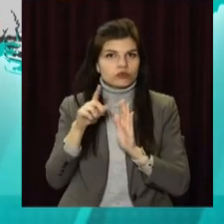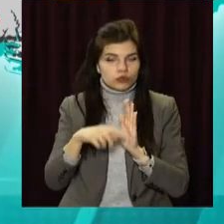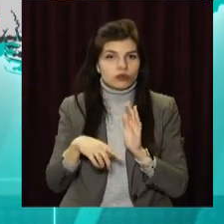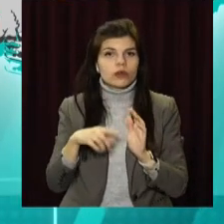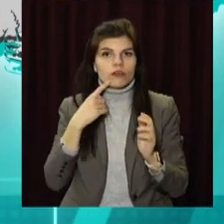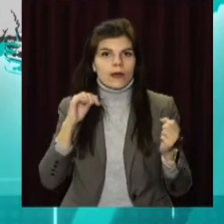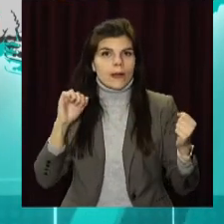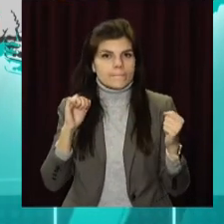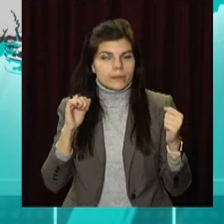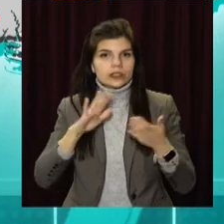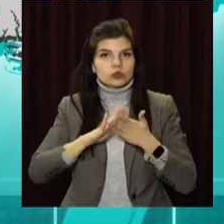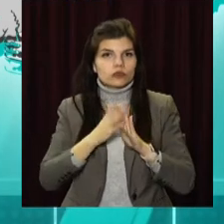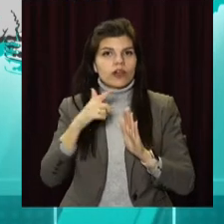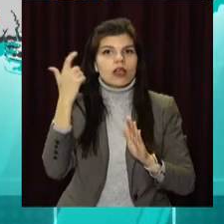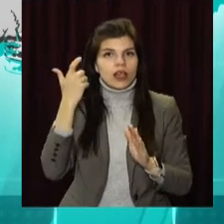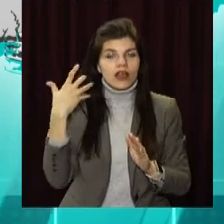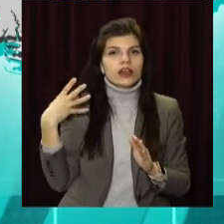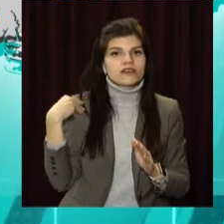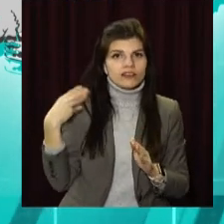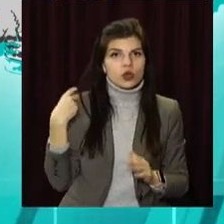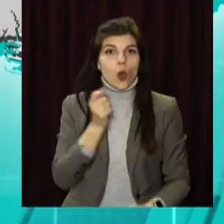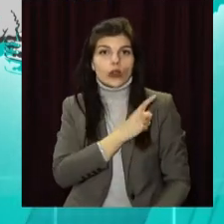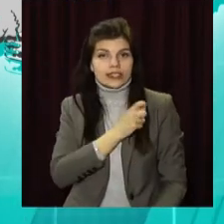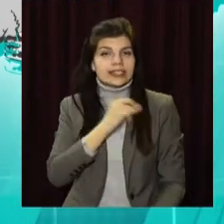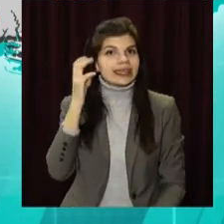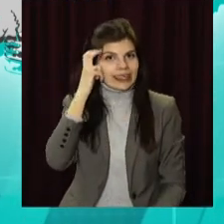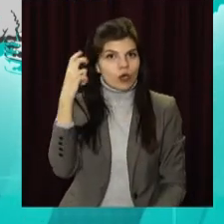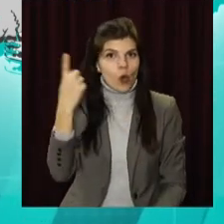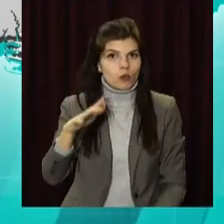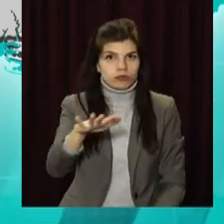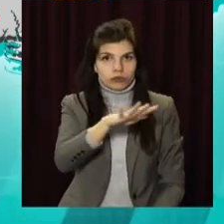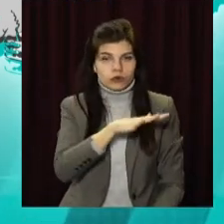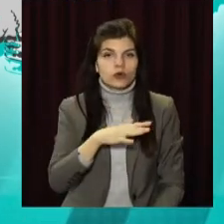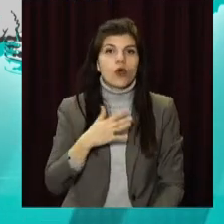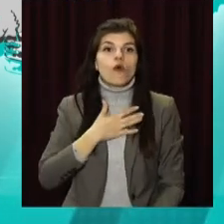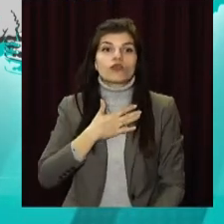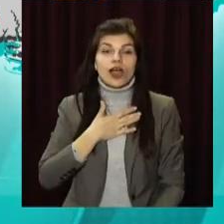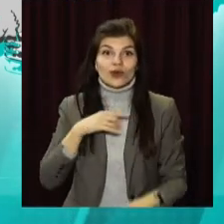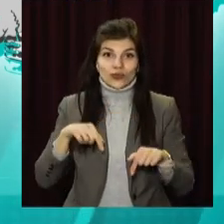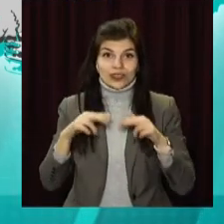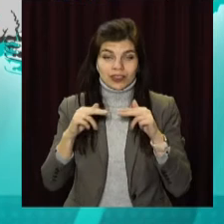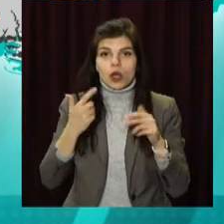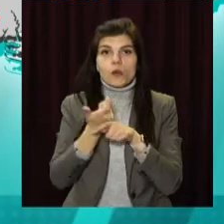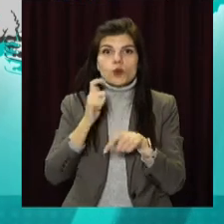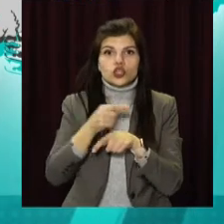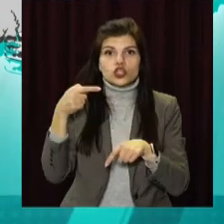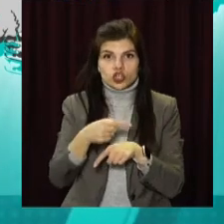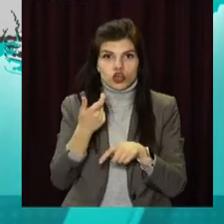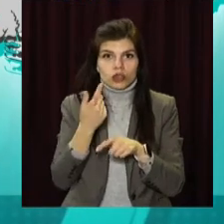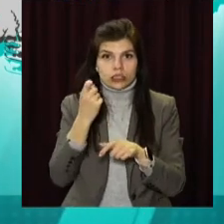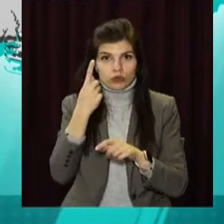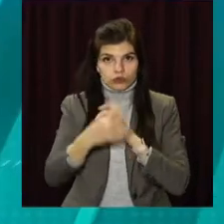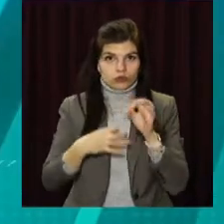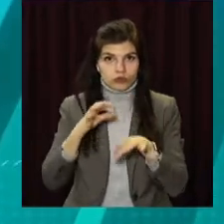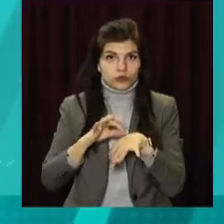Напруженою ситуація також залишається в Харківській, Львівській, Одеській та Київській областях. У нашому ж регіоні більше тисячі нових інфікованих.